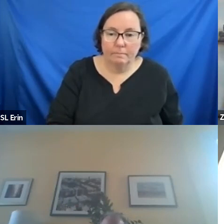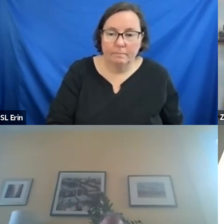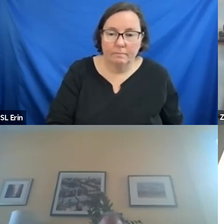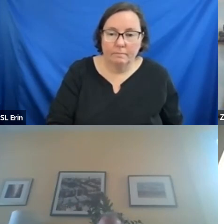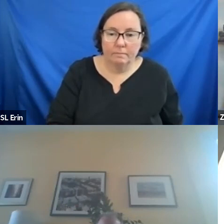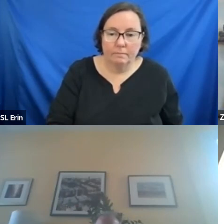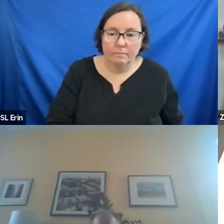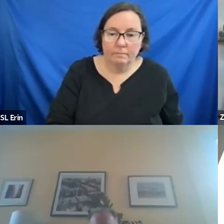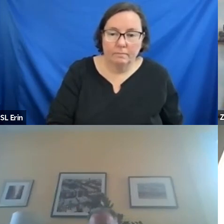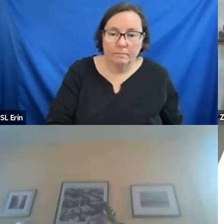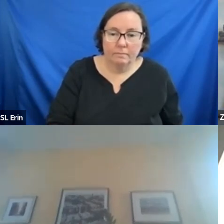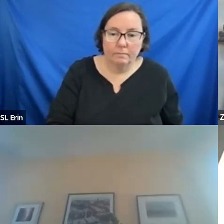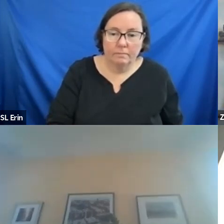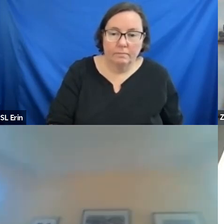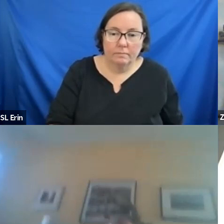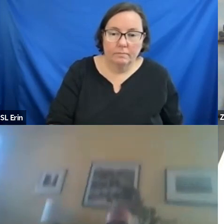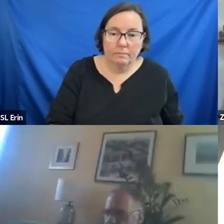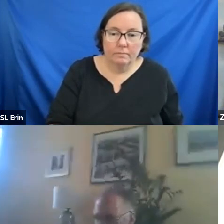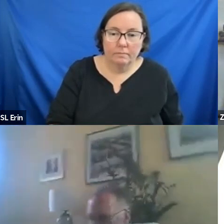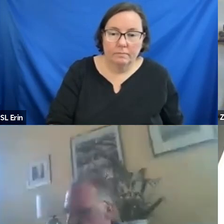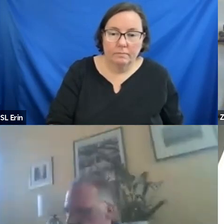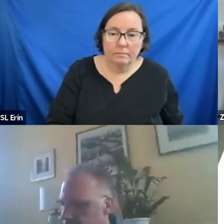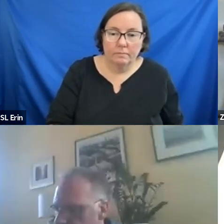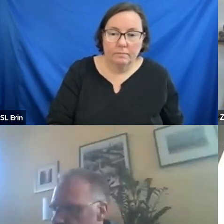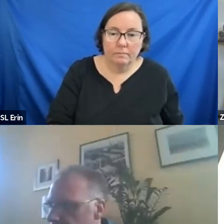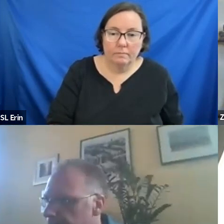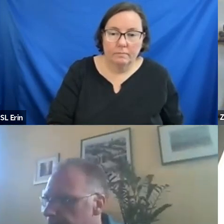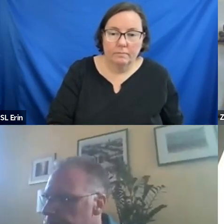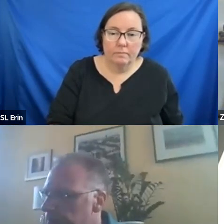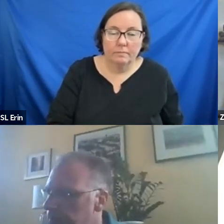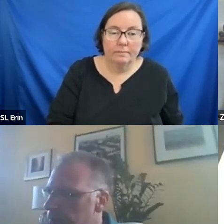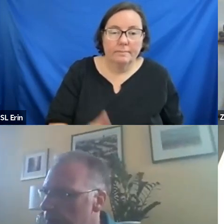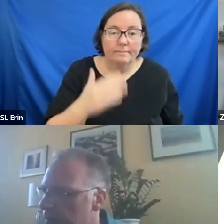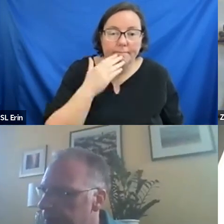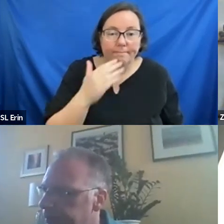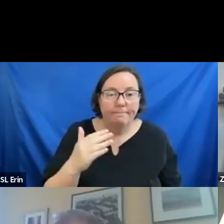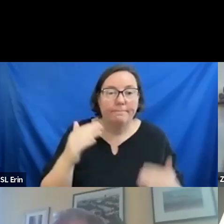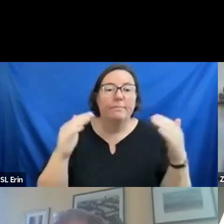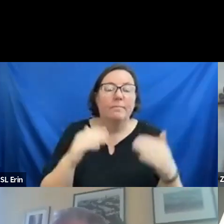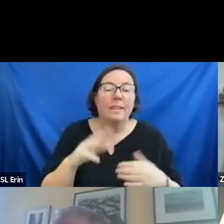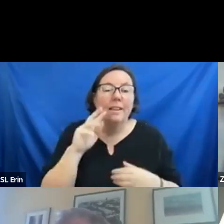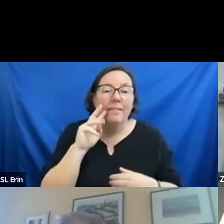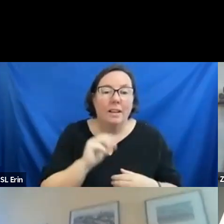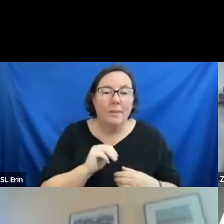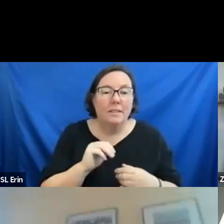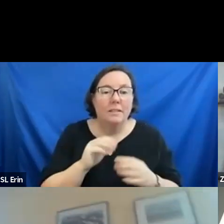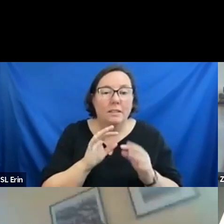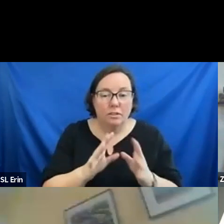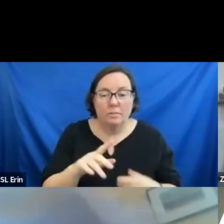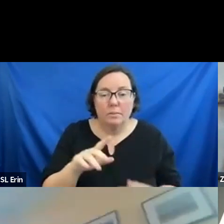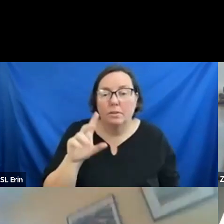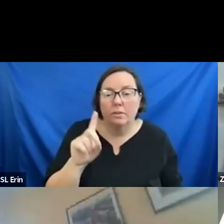翻译了。好，谢谢大家。Thank you, Mr. Chair. Thank you. Our Vietnamese interpreter is Duyen